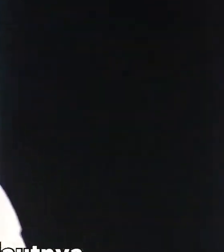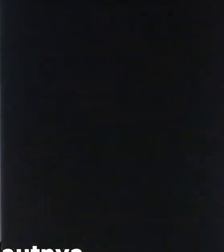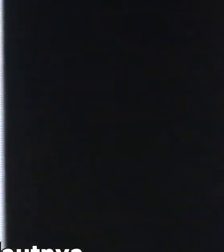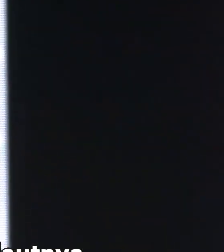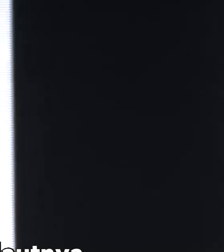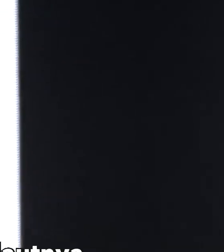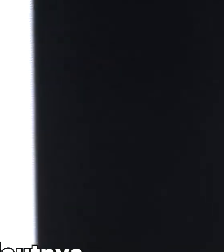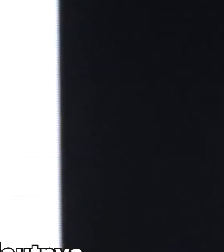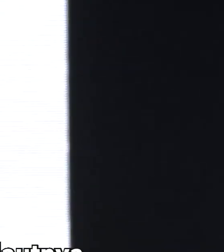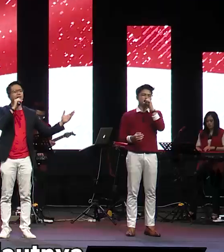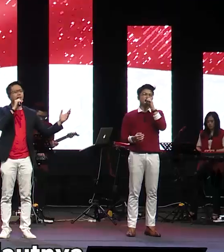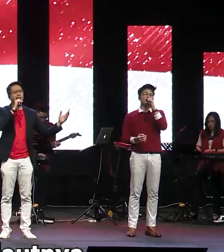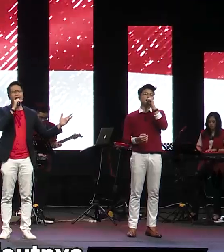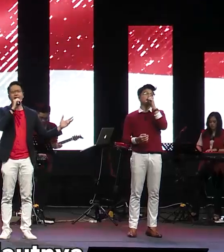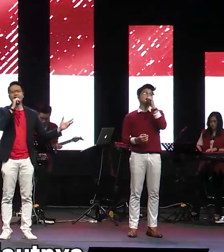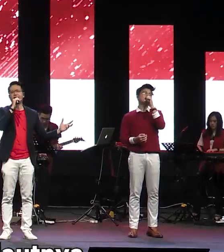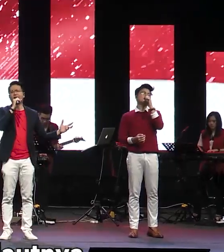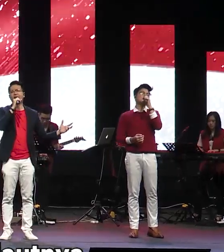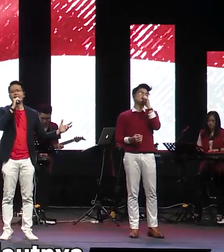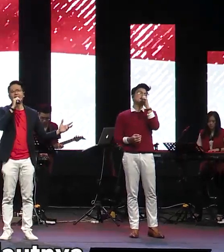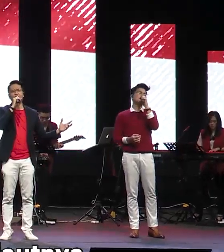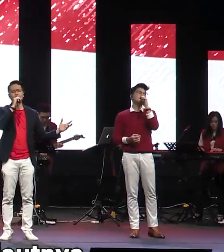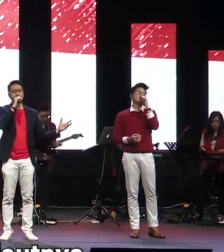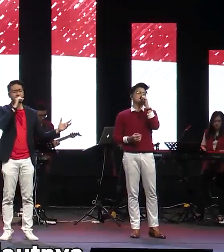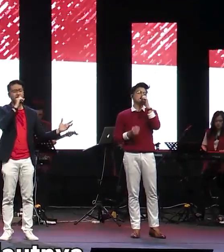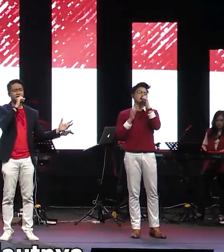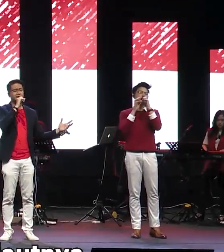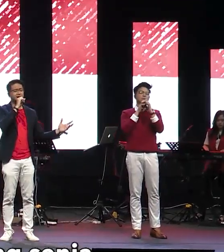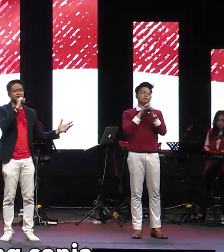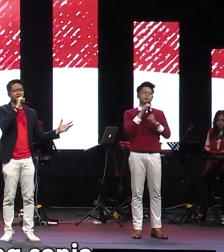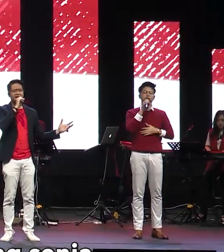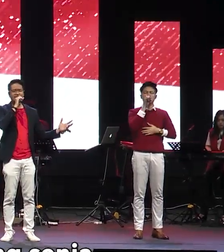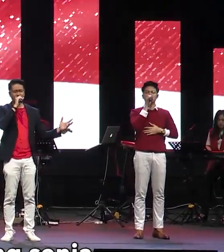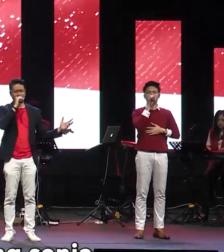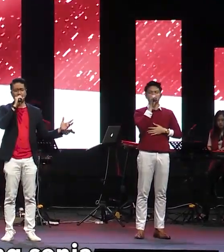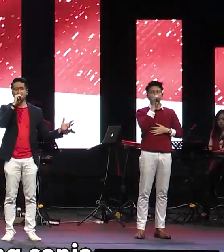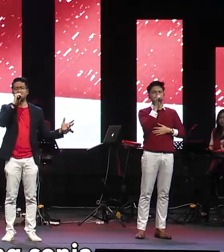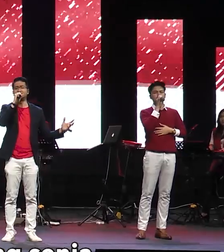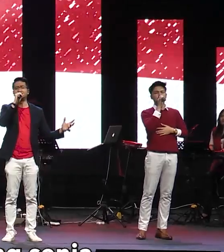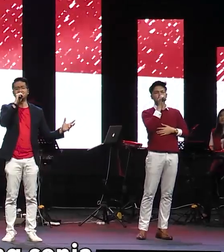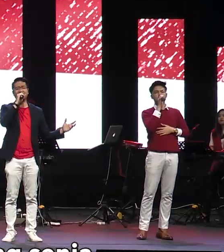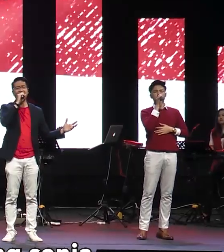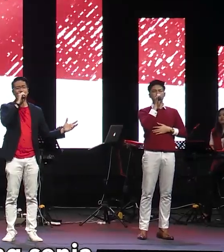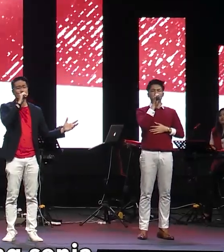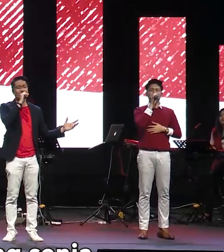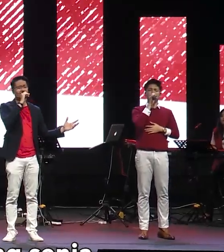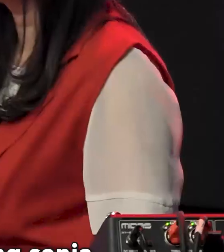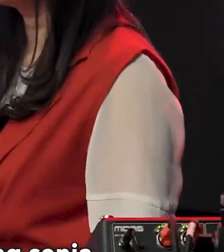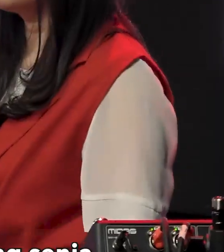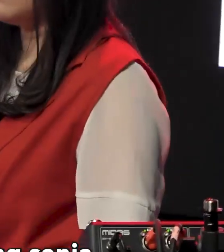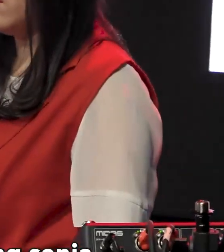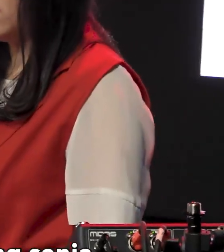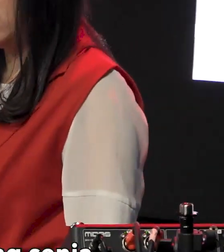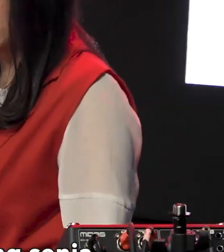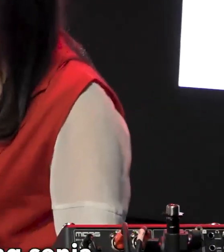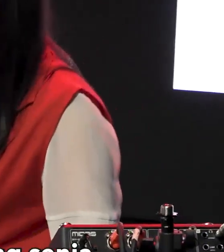sungguh biru langit dan lautnya, indah menawan